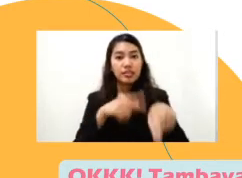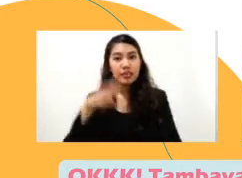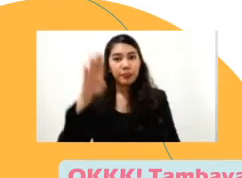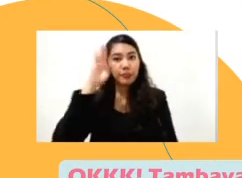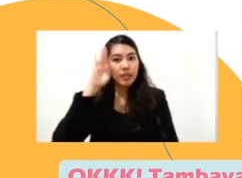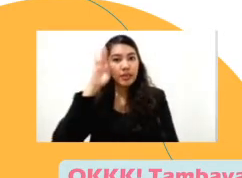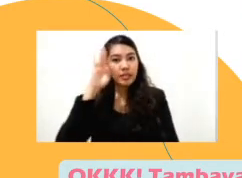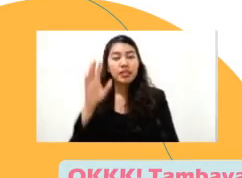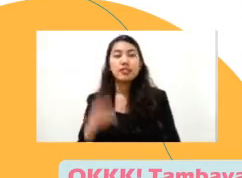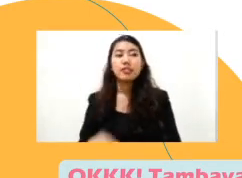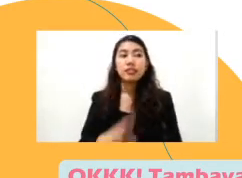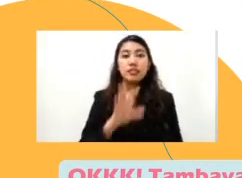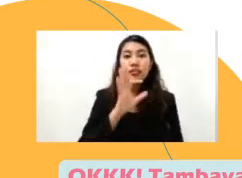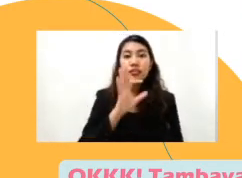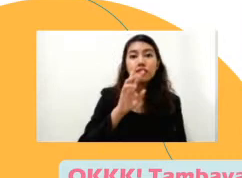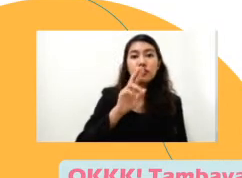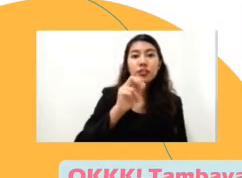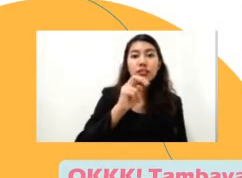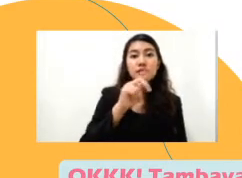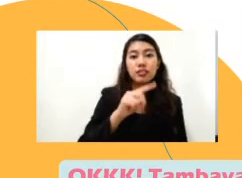Ate Franz?